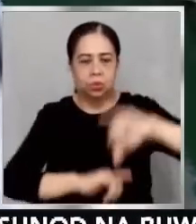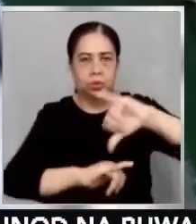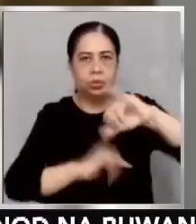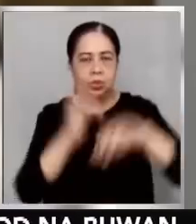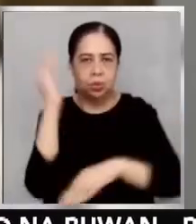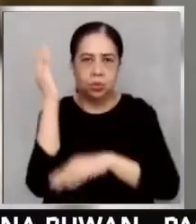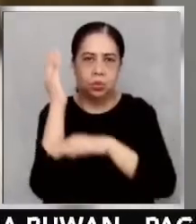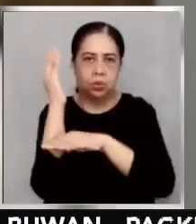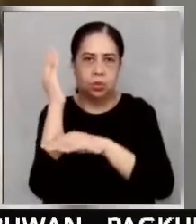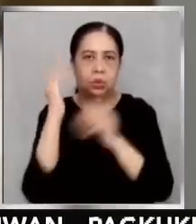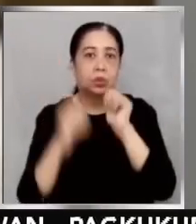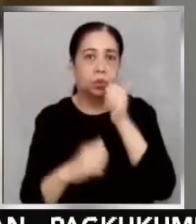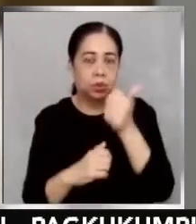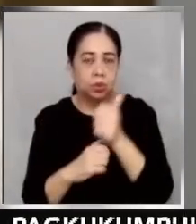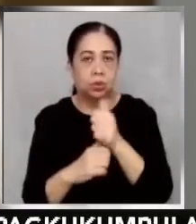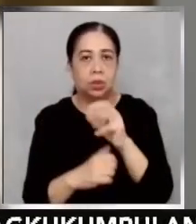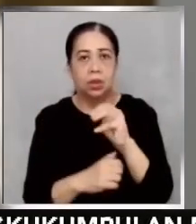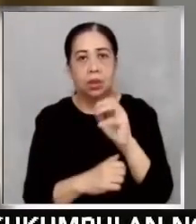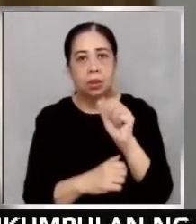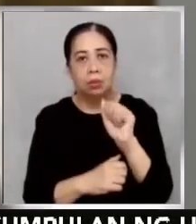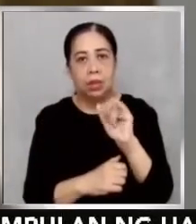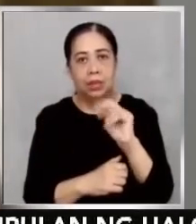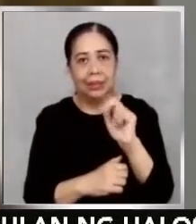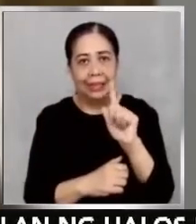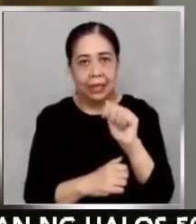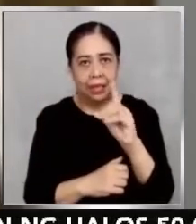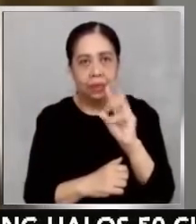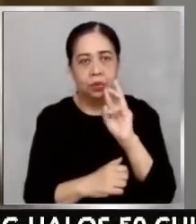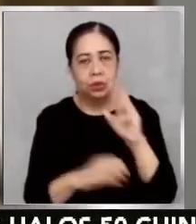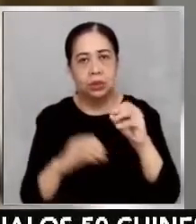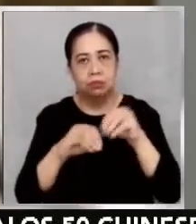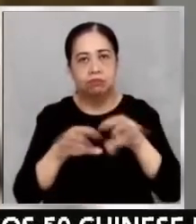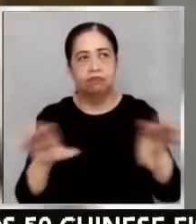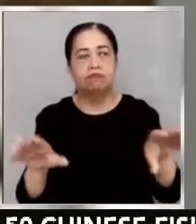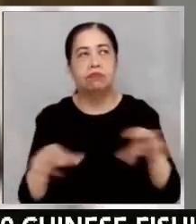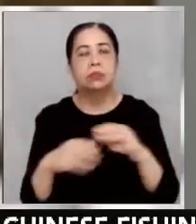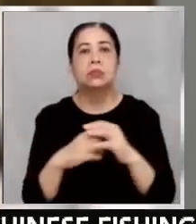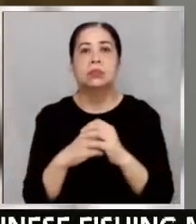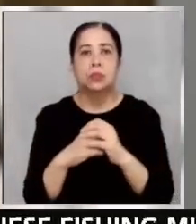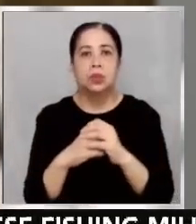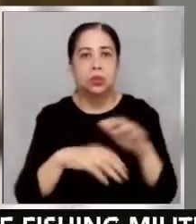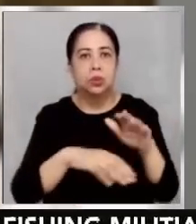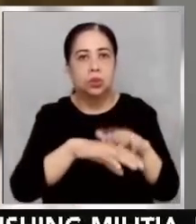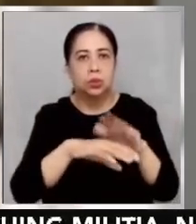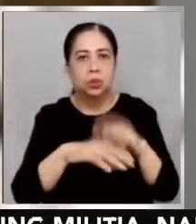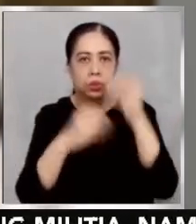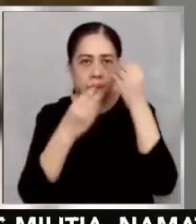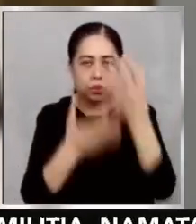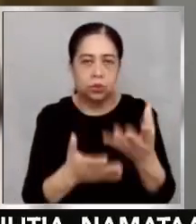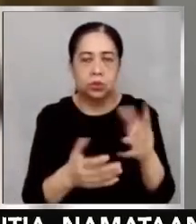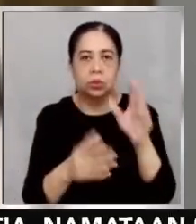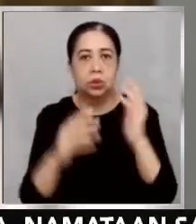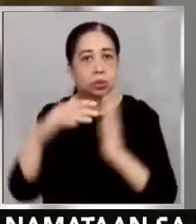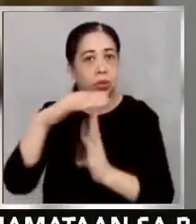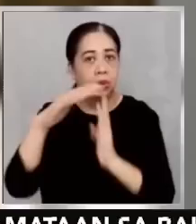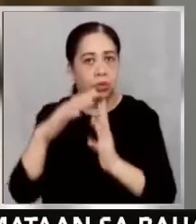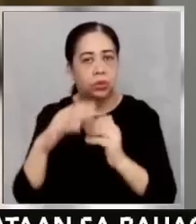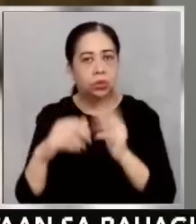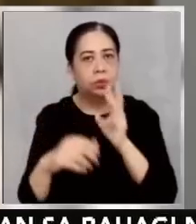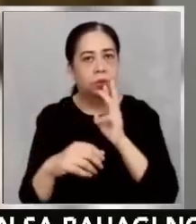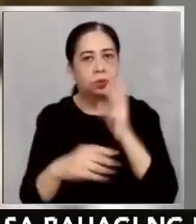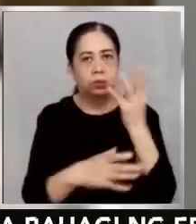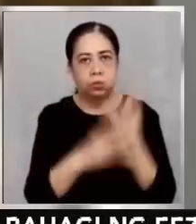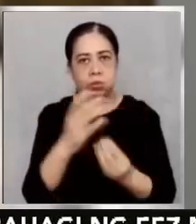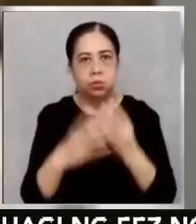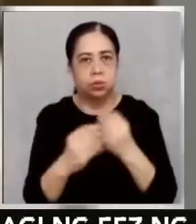bukas. Maynilad will be issuing notice of interruption to the customers on